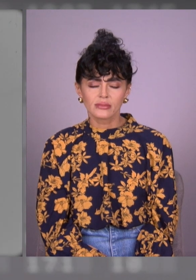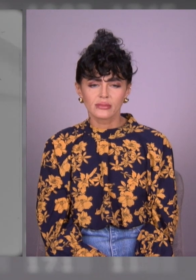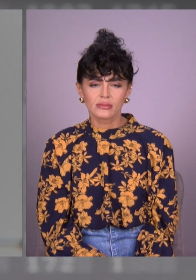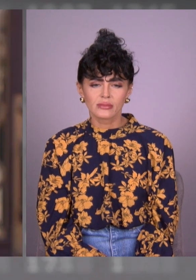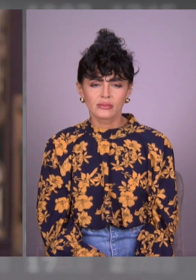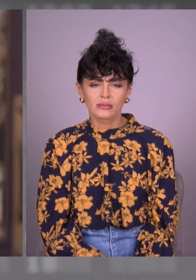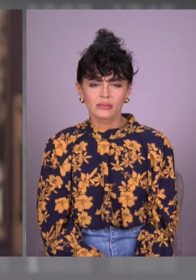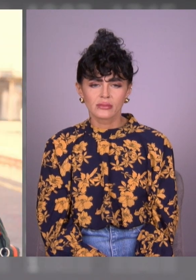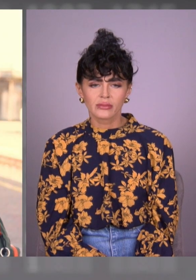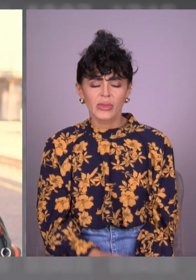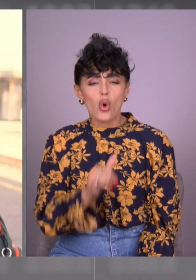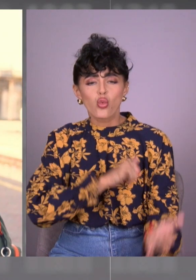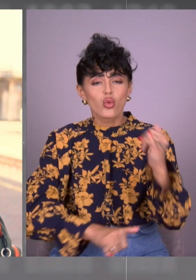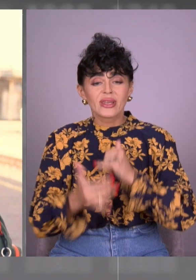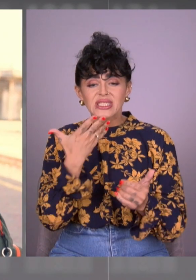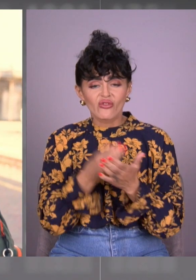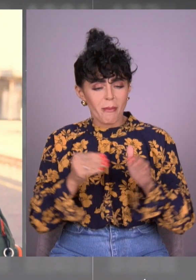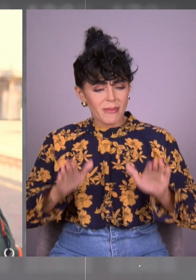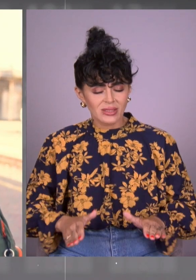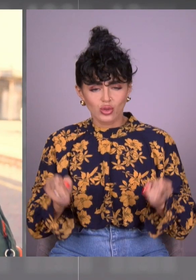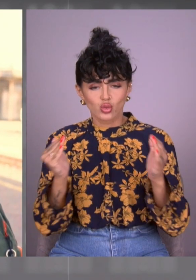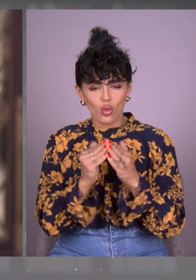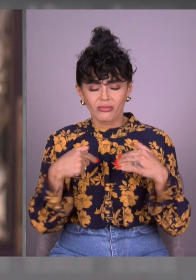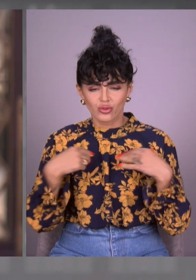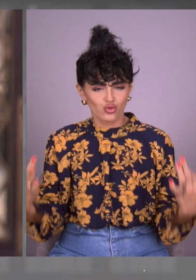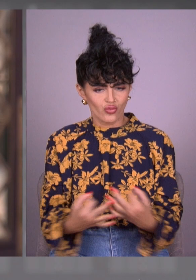Вам немає куди повертатися і будинку у вас немає.